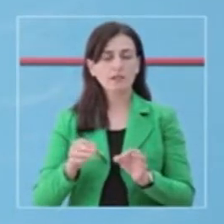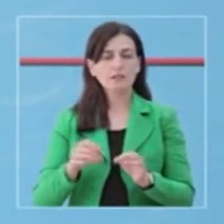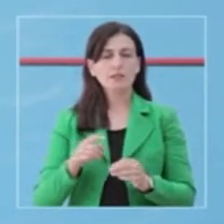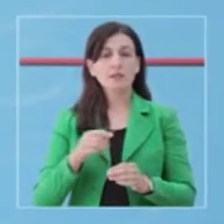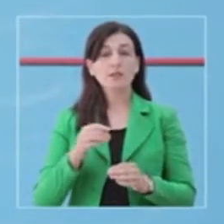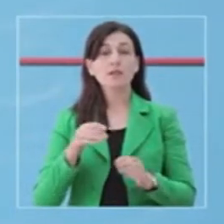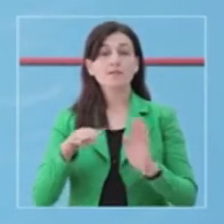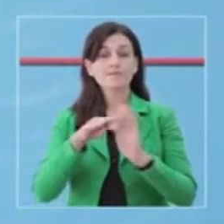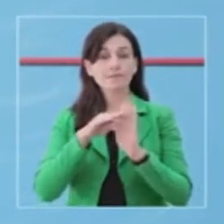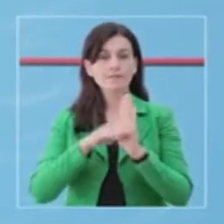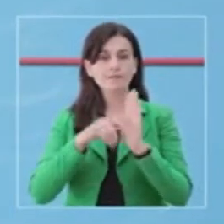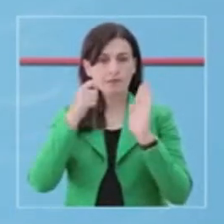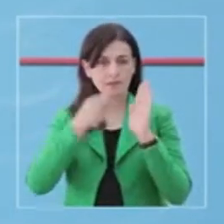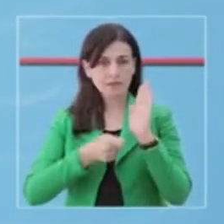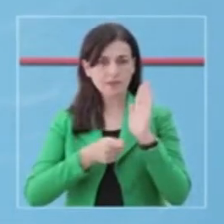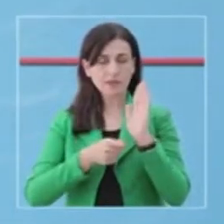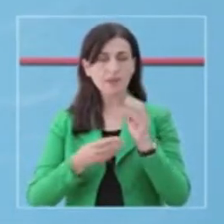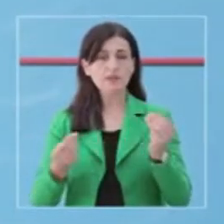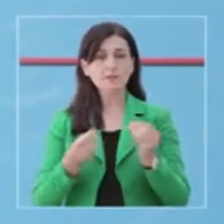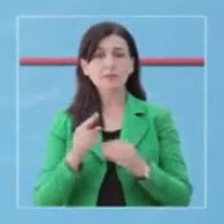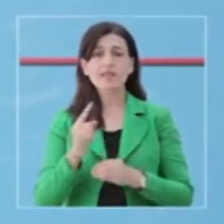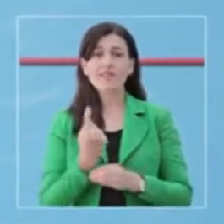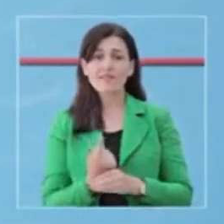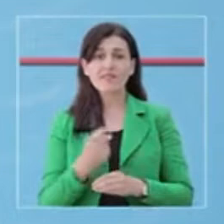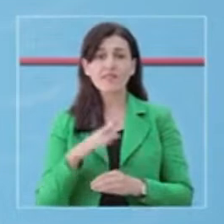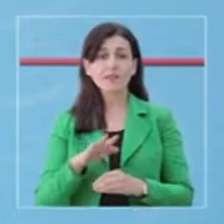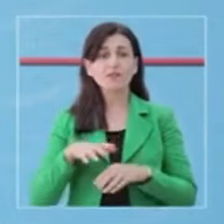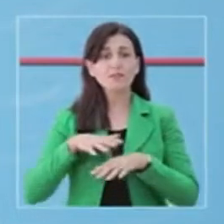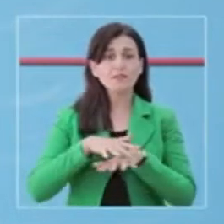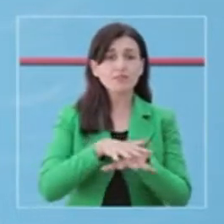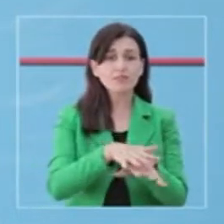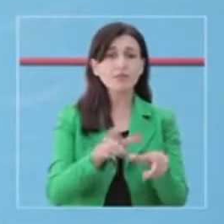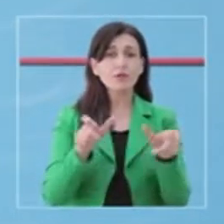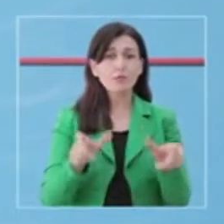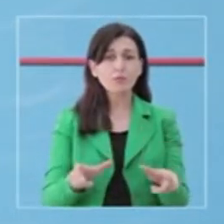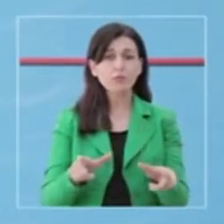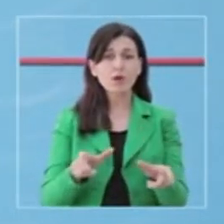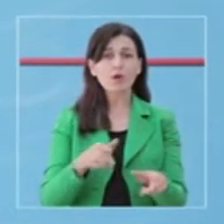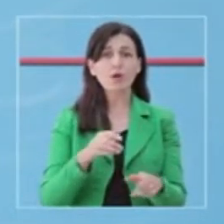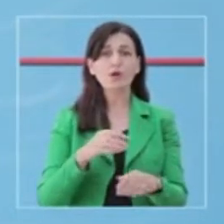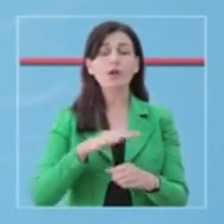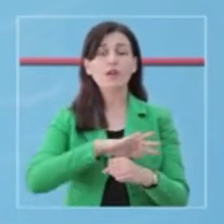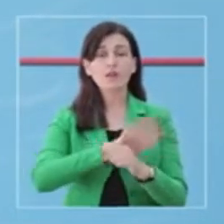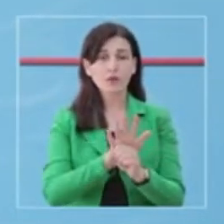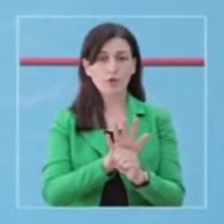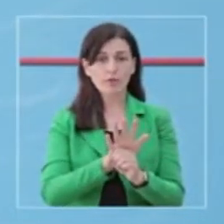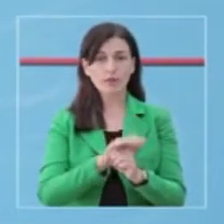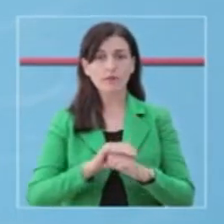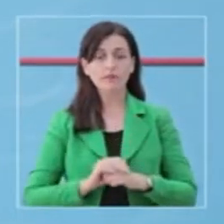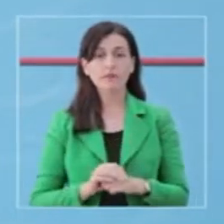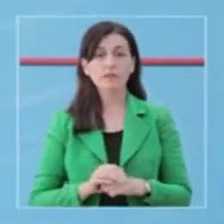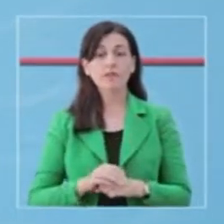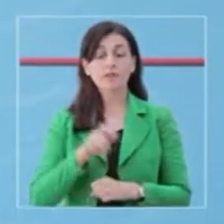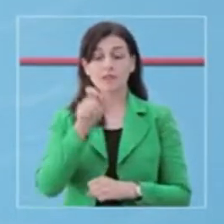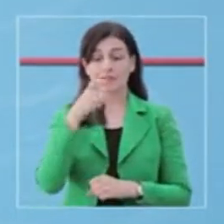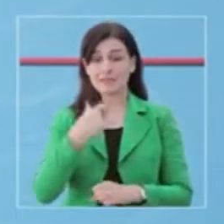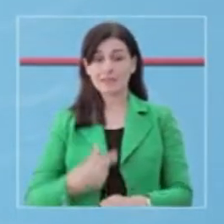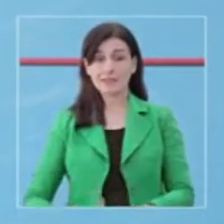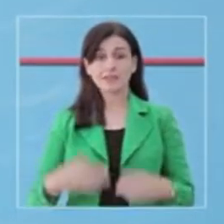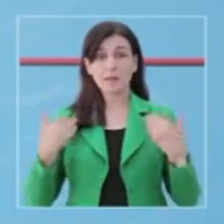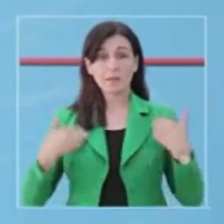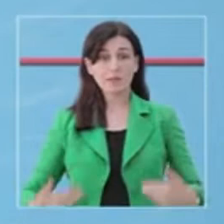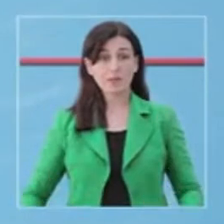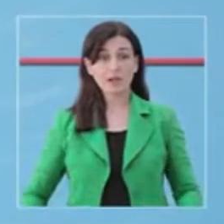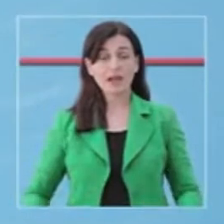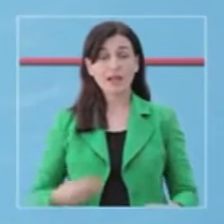protokolleve të sigurisë. Kjo është e vetmja mënyrë që të kufizojmë përhapjen e infeksionit. Sjellja individuale është përcaktuese në